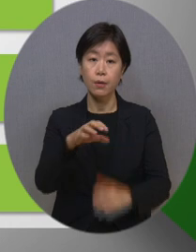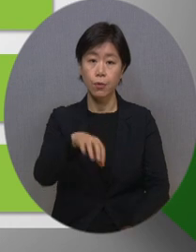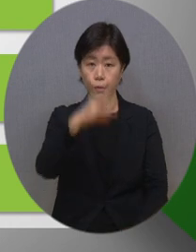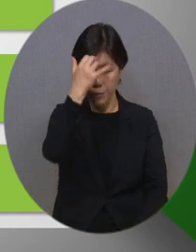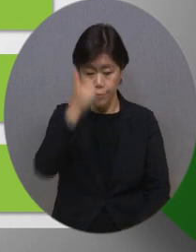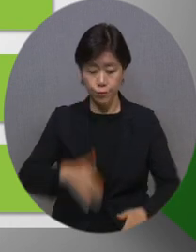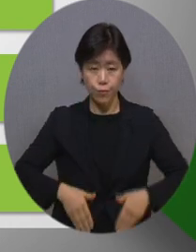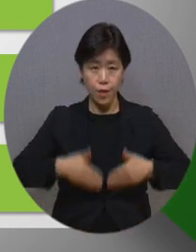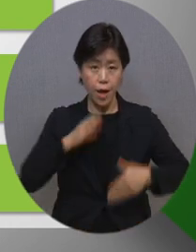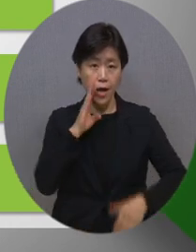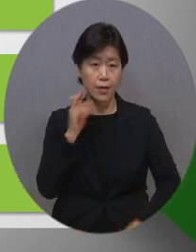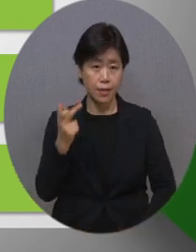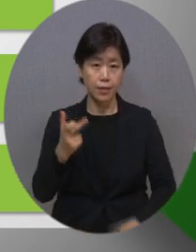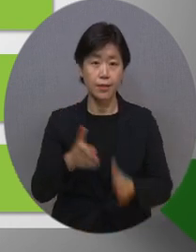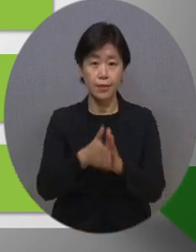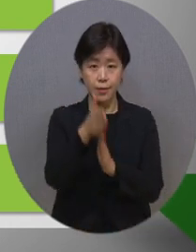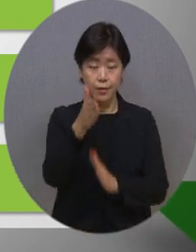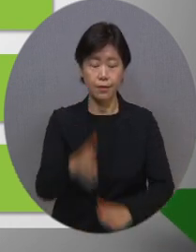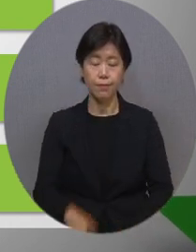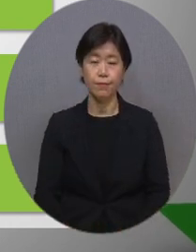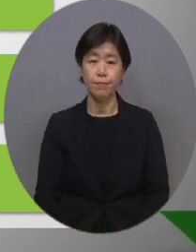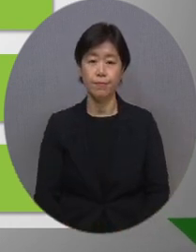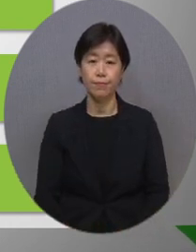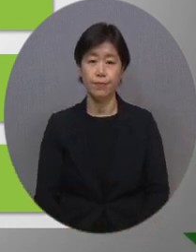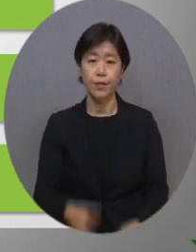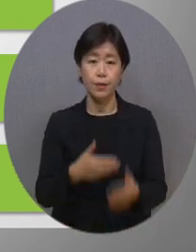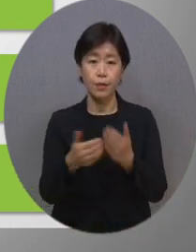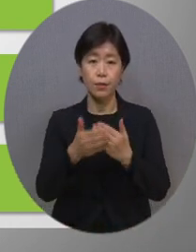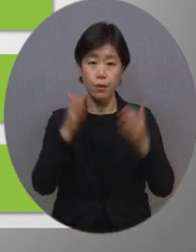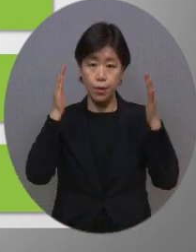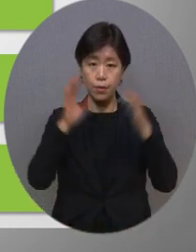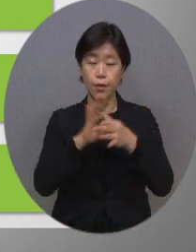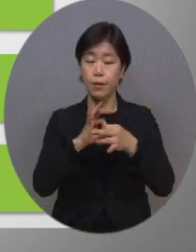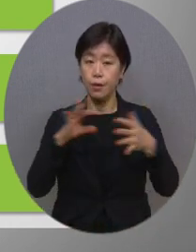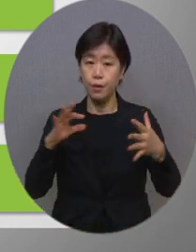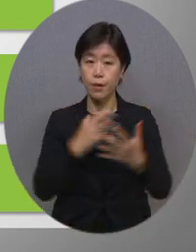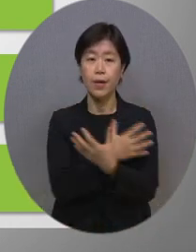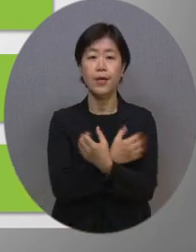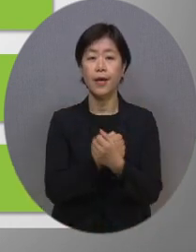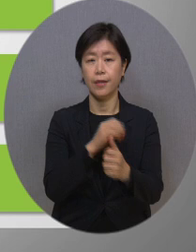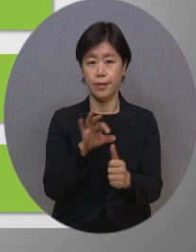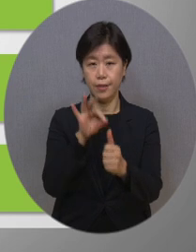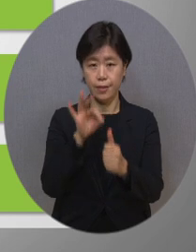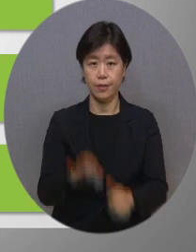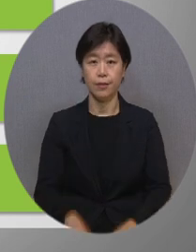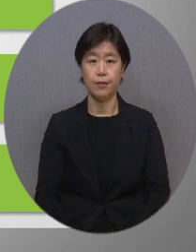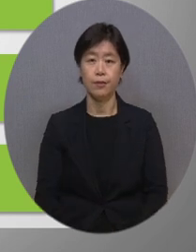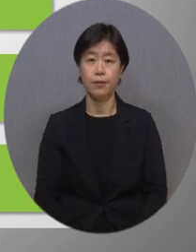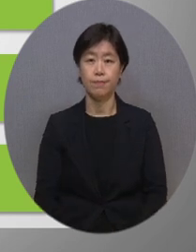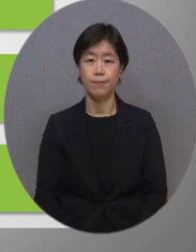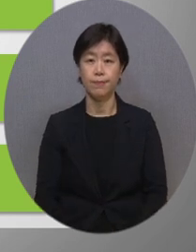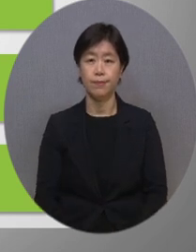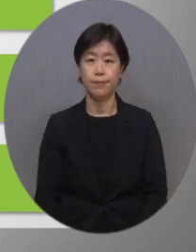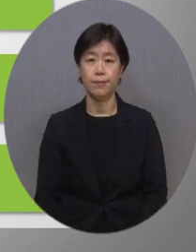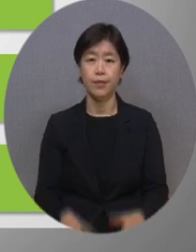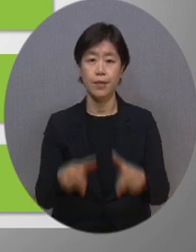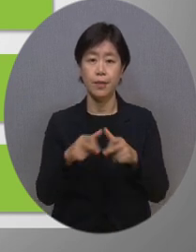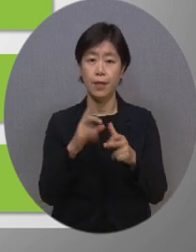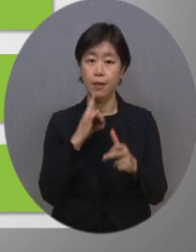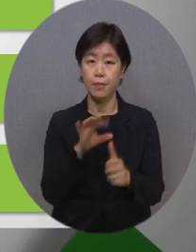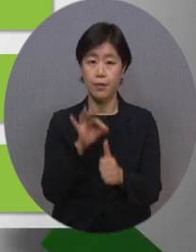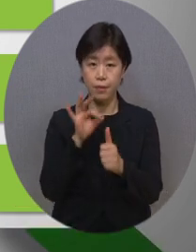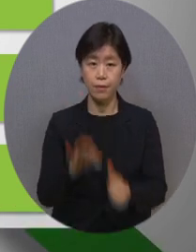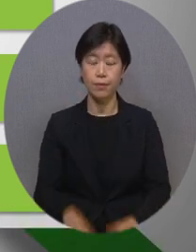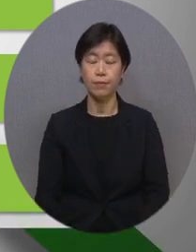근무지는 충청남도 아산시입니다. 경력과 학력은 무관하며 계약직을 모집합니다.